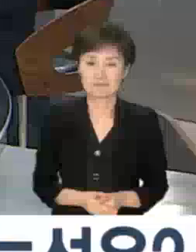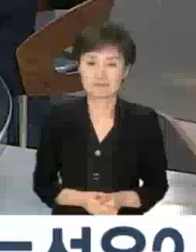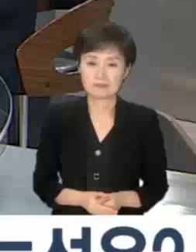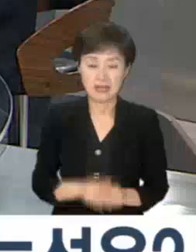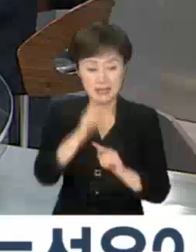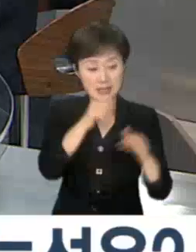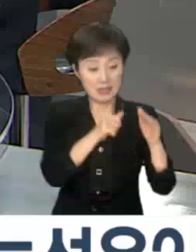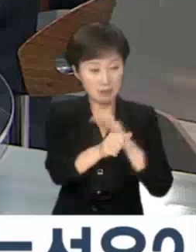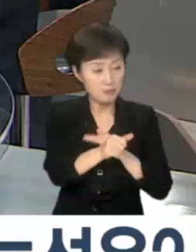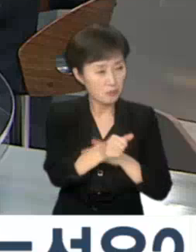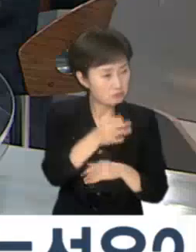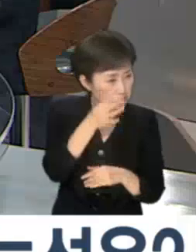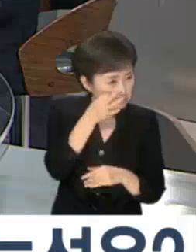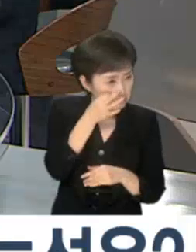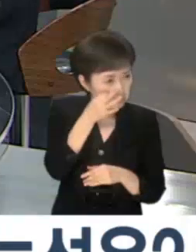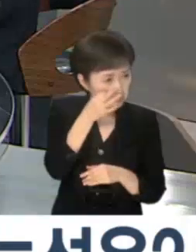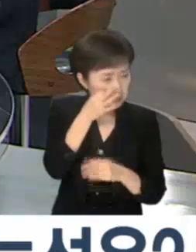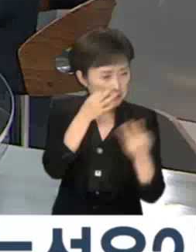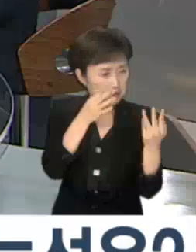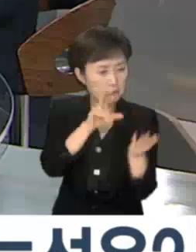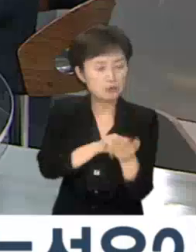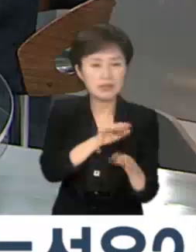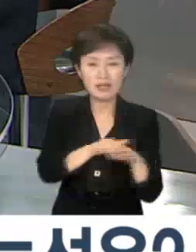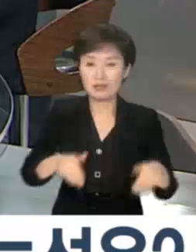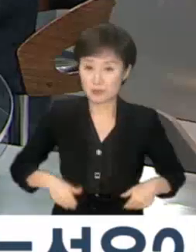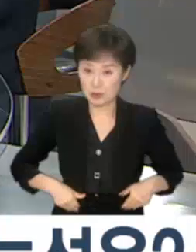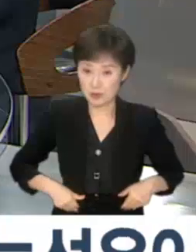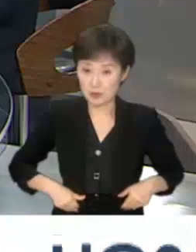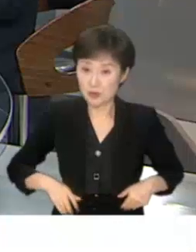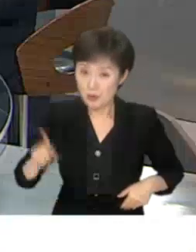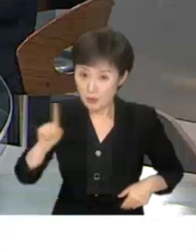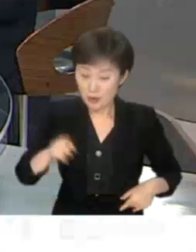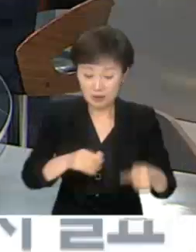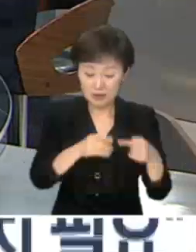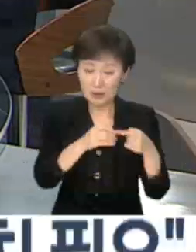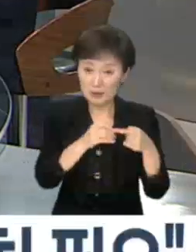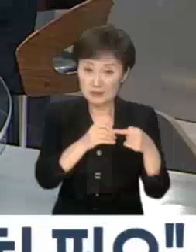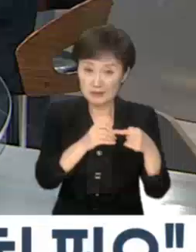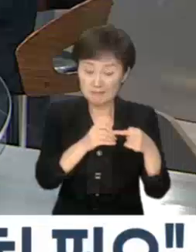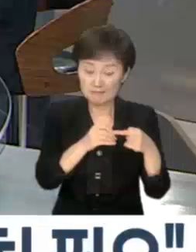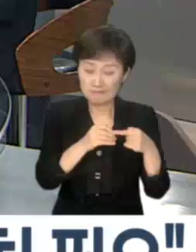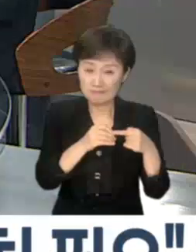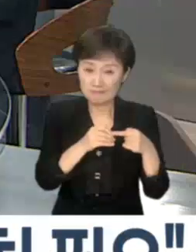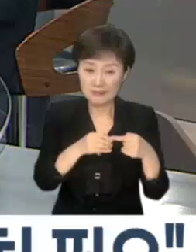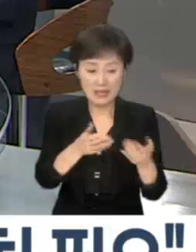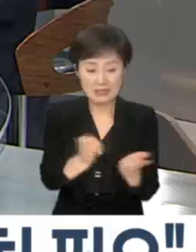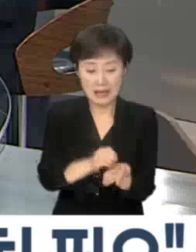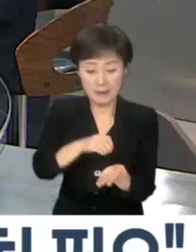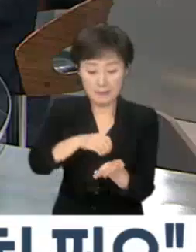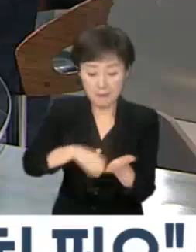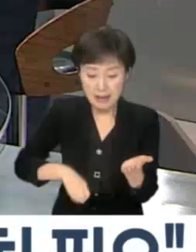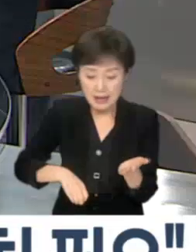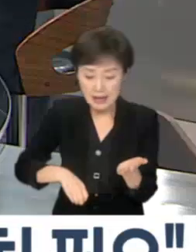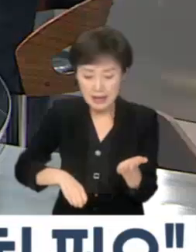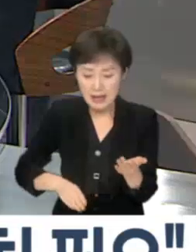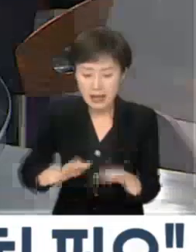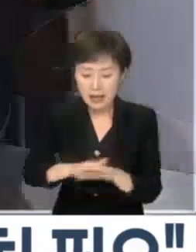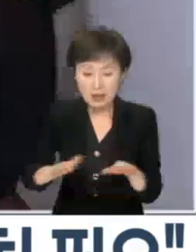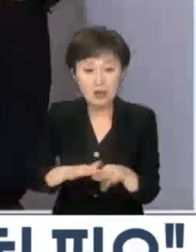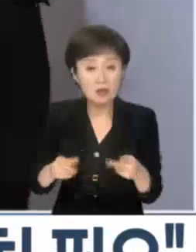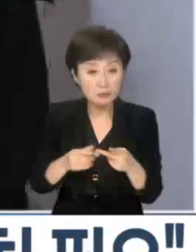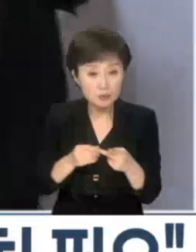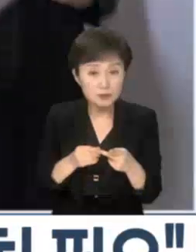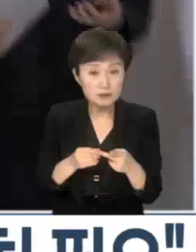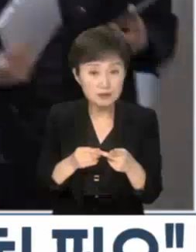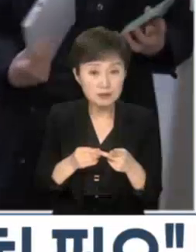기본적으로 통합을 하기 위해서는 세 가지 파고를 벗어나야 되는 파도를 넘어가야 돼. 첫 번째 하나는 뭐냐면 예. 탈당 의식을 어떻게 이걸 해결할 것인지 두